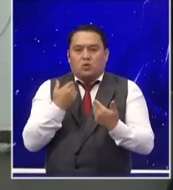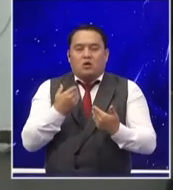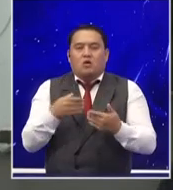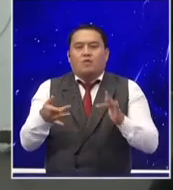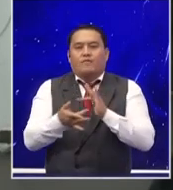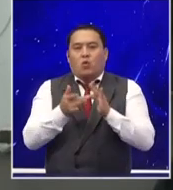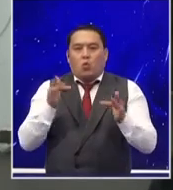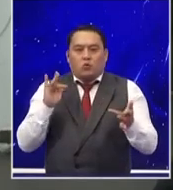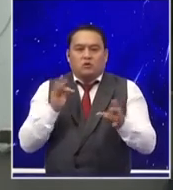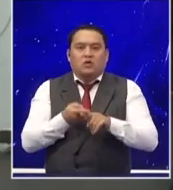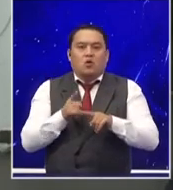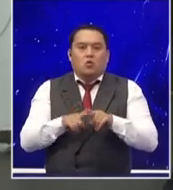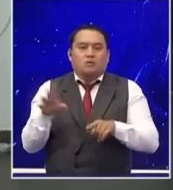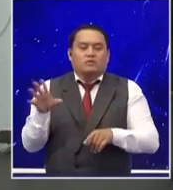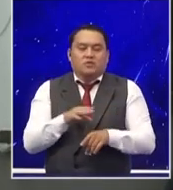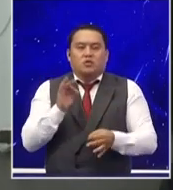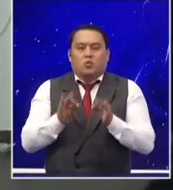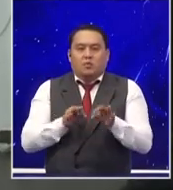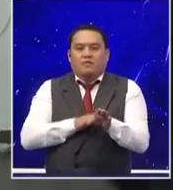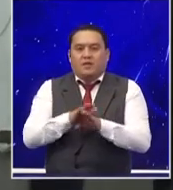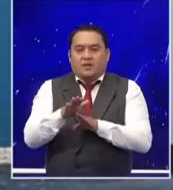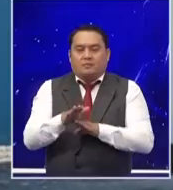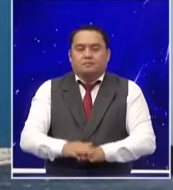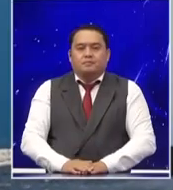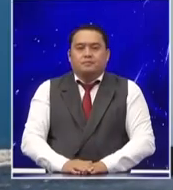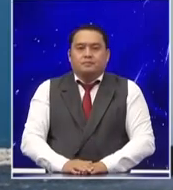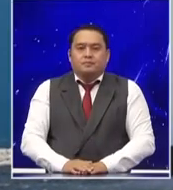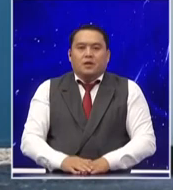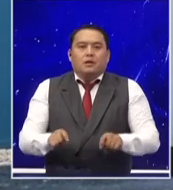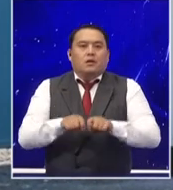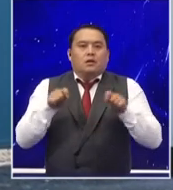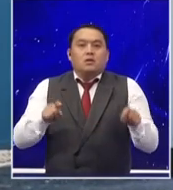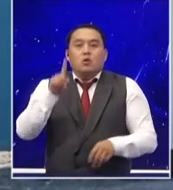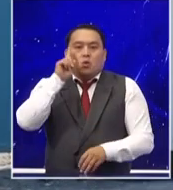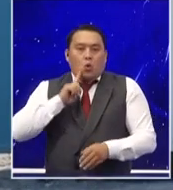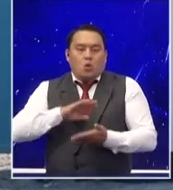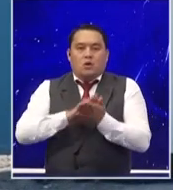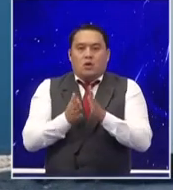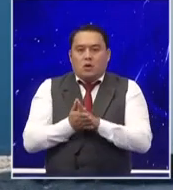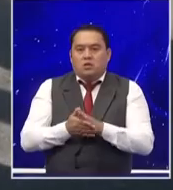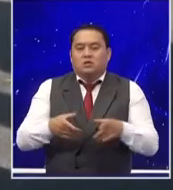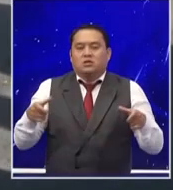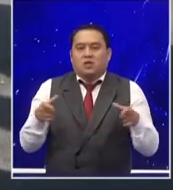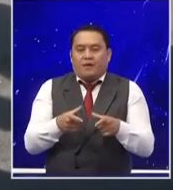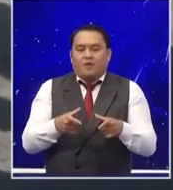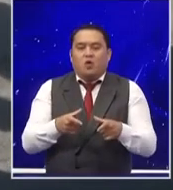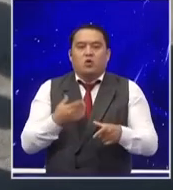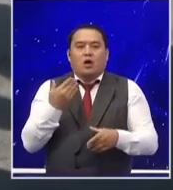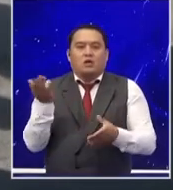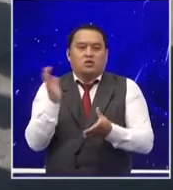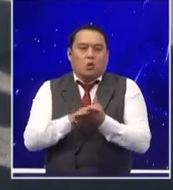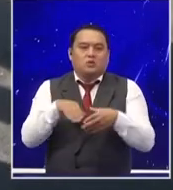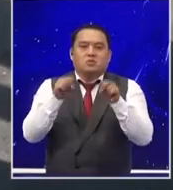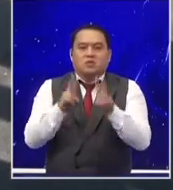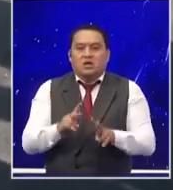в два ночи рить таким образом соблюдаем санитарные нормы создание комфортной среды с условиями содержания заключенных ознакомилась